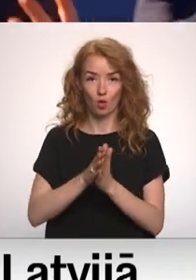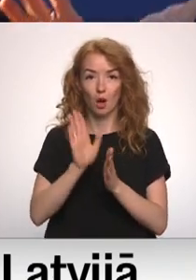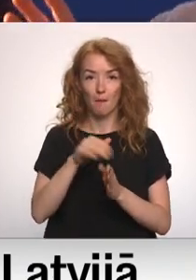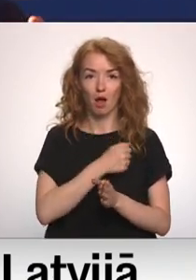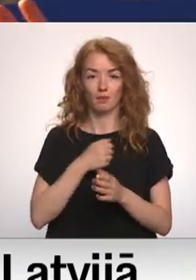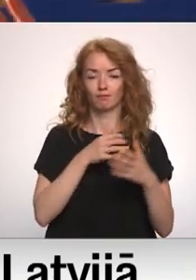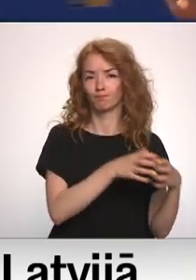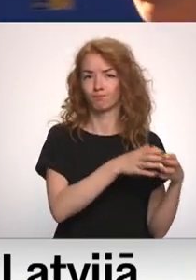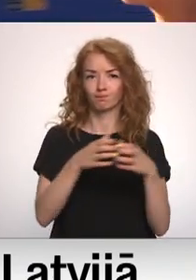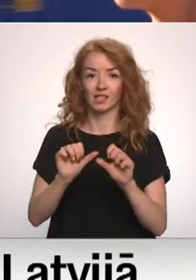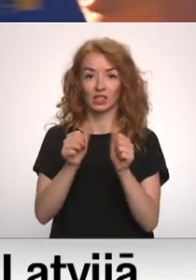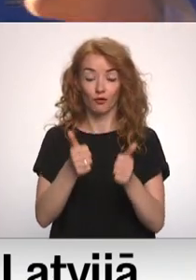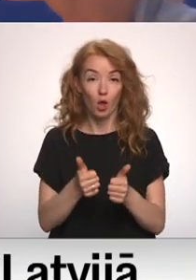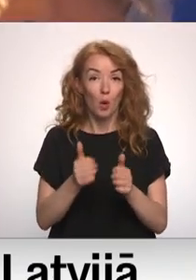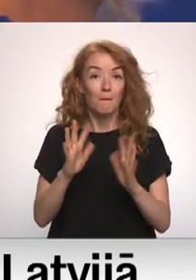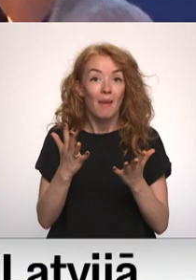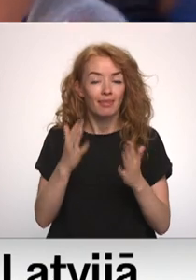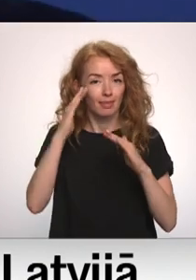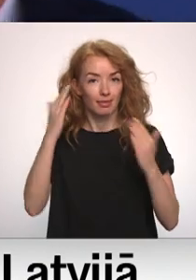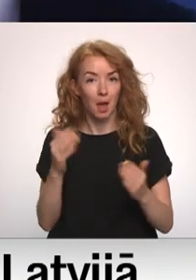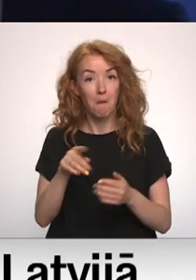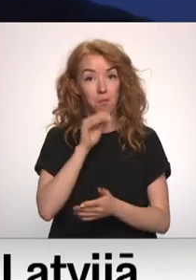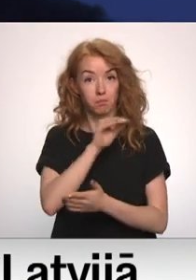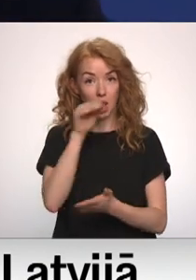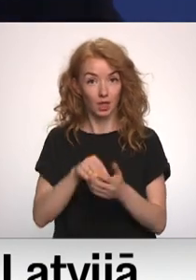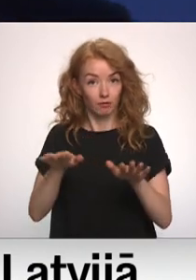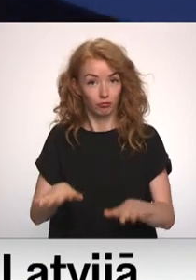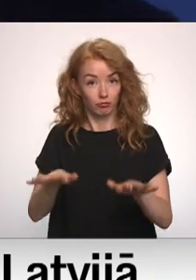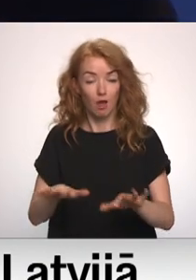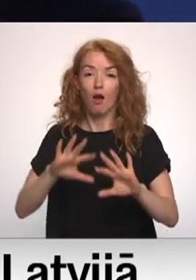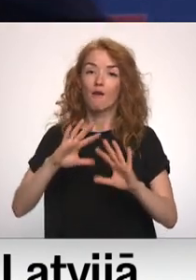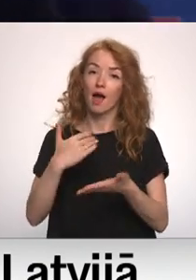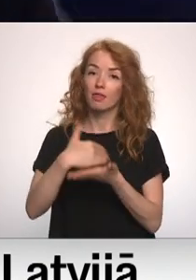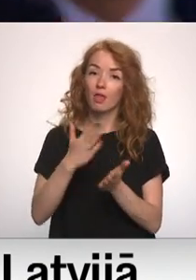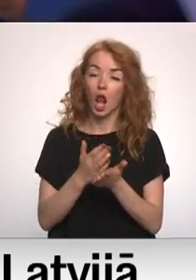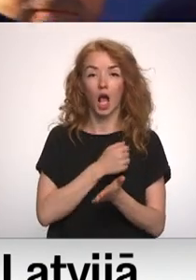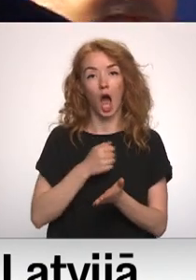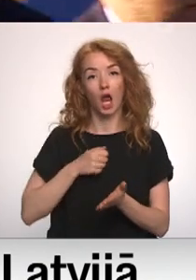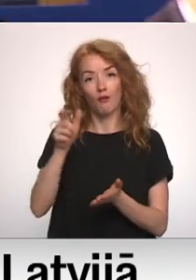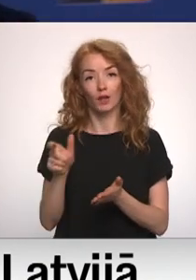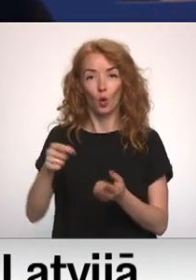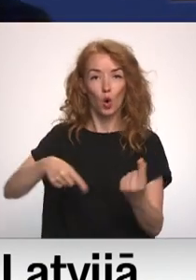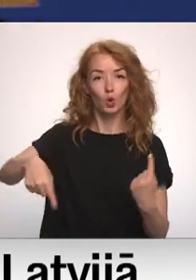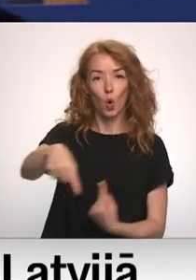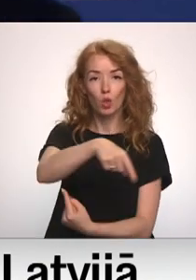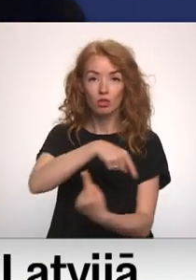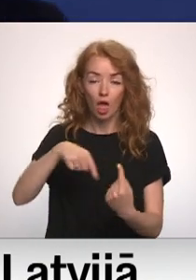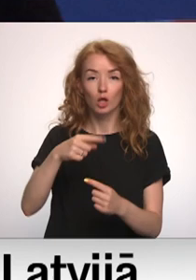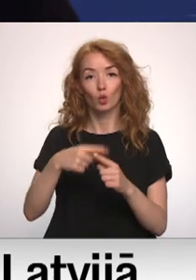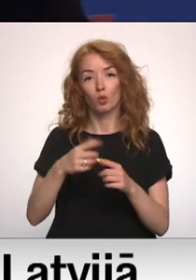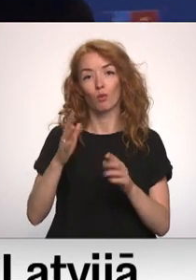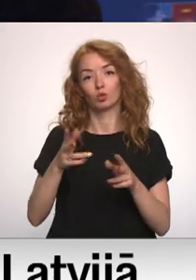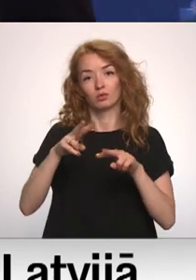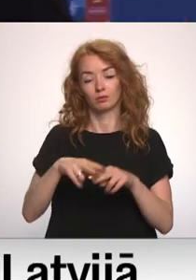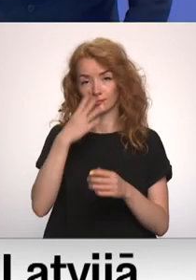brigādes izveidi, un lielais nezināmais bija, vai tā būs pastāvīga klātbūtne, vai daļa no šiem karavīriem tomēr rotēs un atradīsies savā mītnes